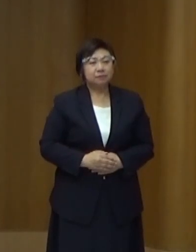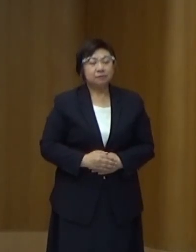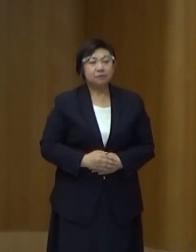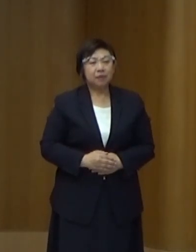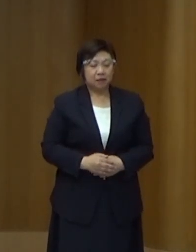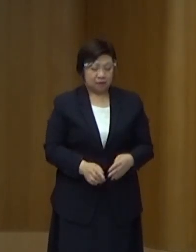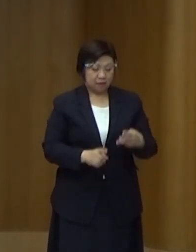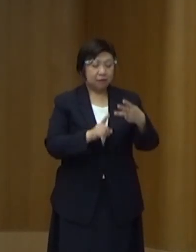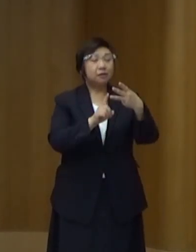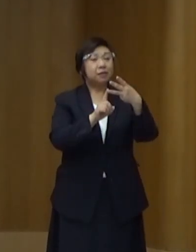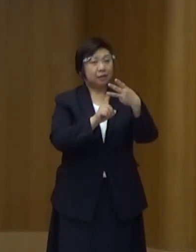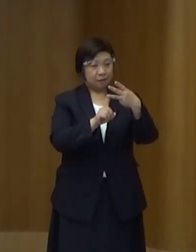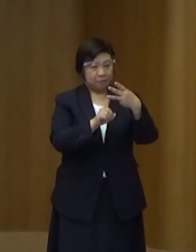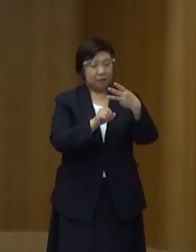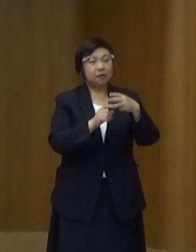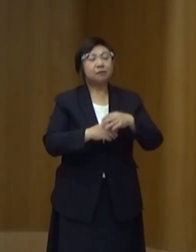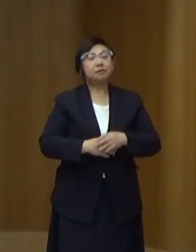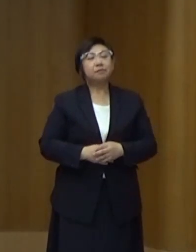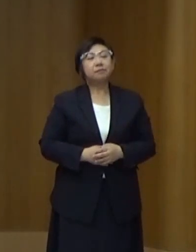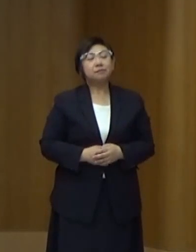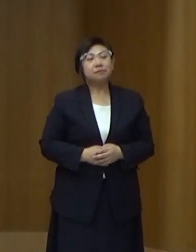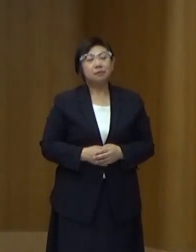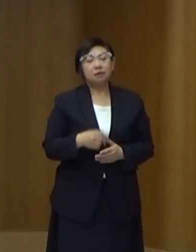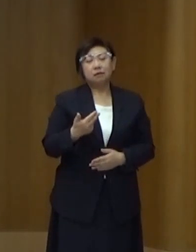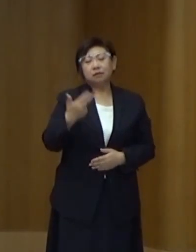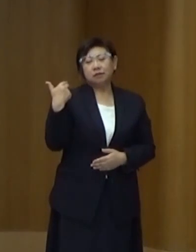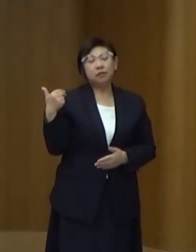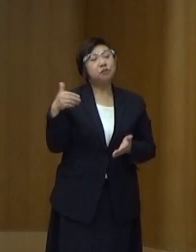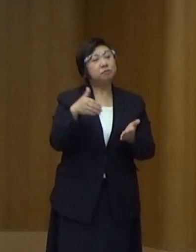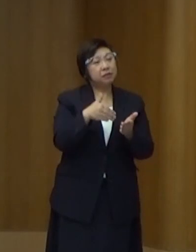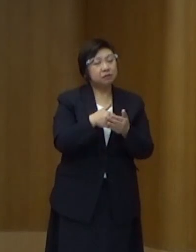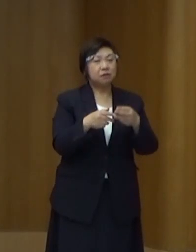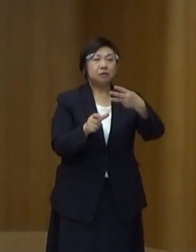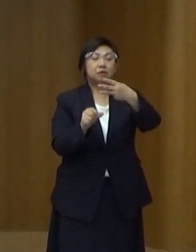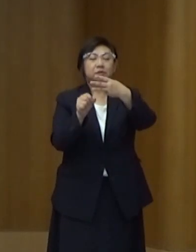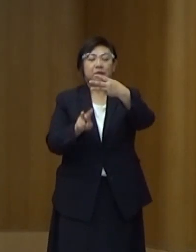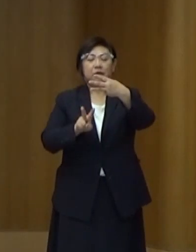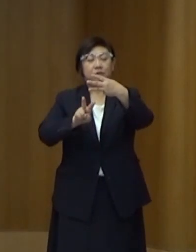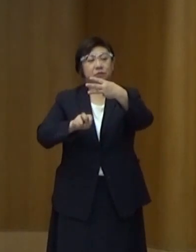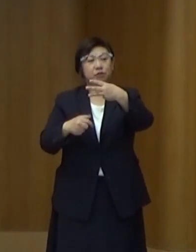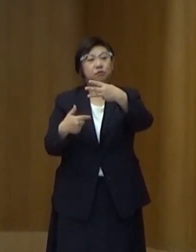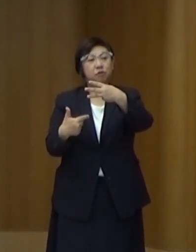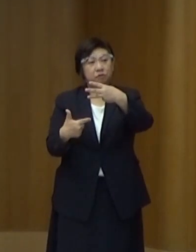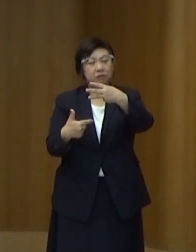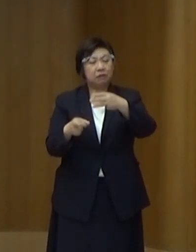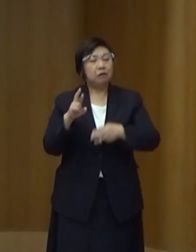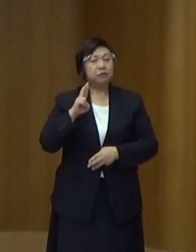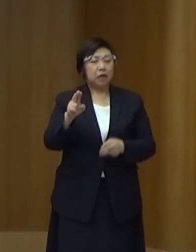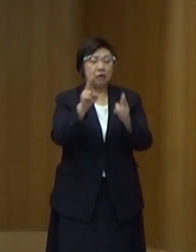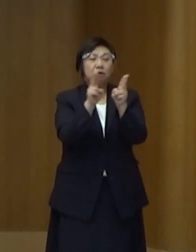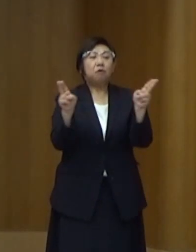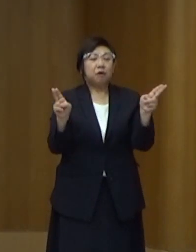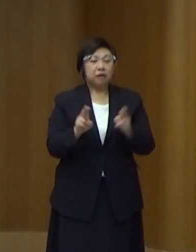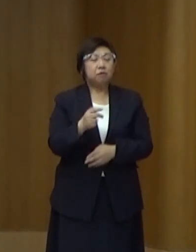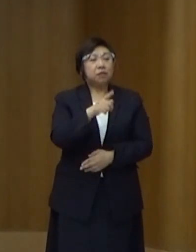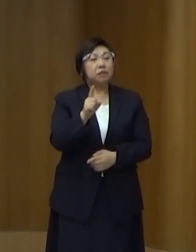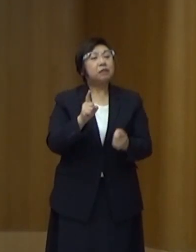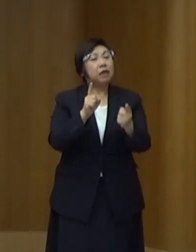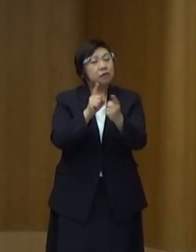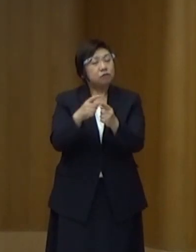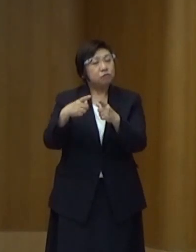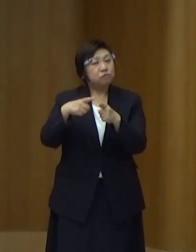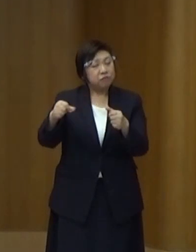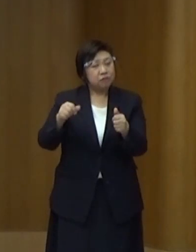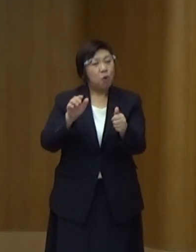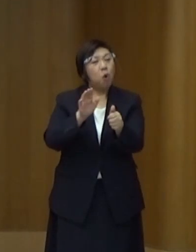3点目でございます。先週末の3月26日 JR 北海道等に対する国の支援